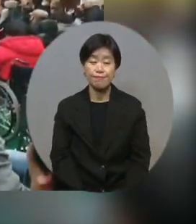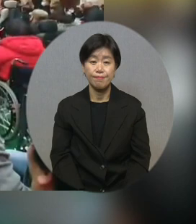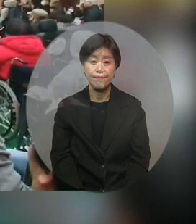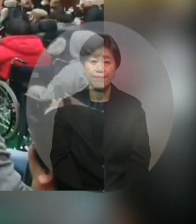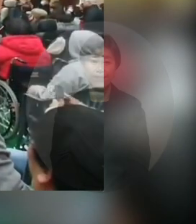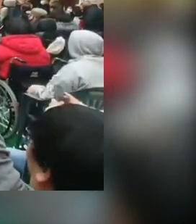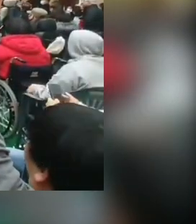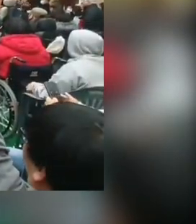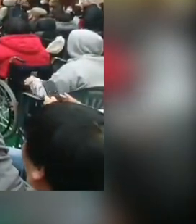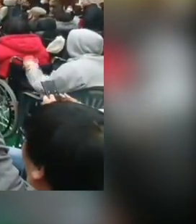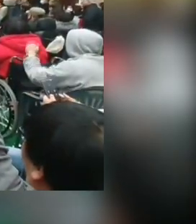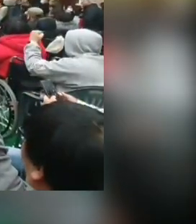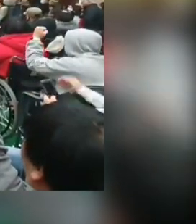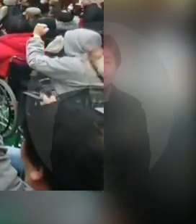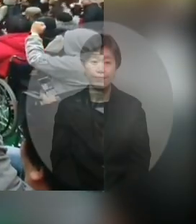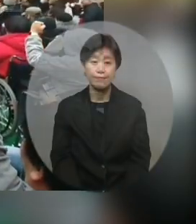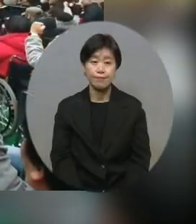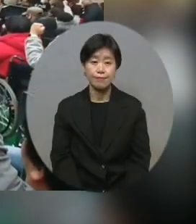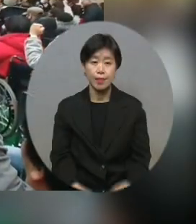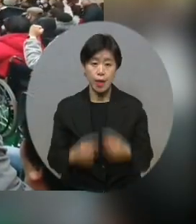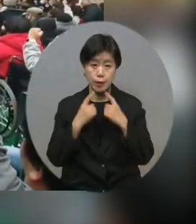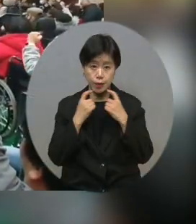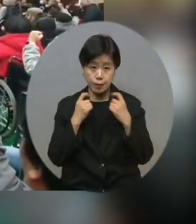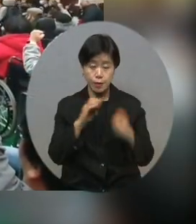동대문 보치아 파이팅!